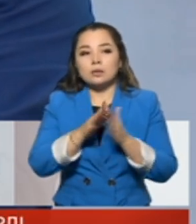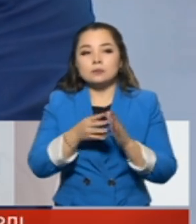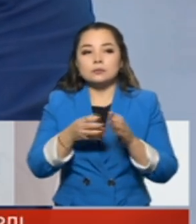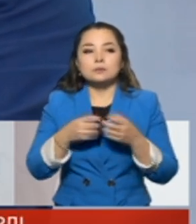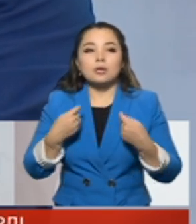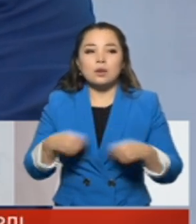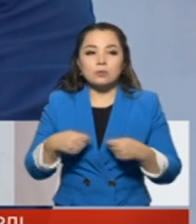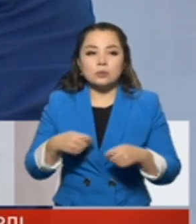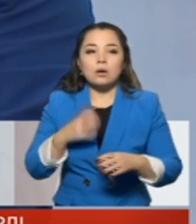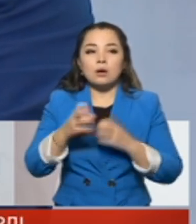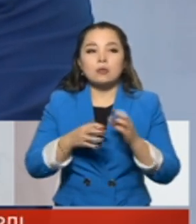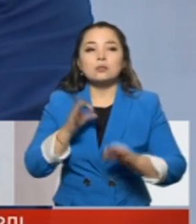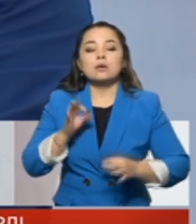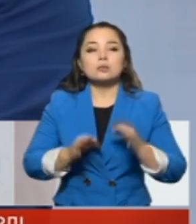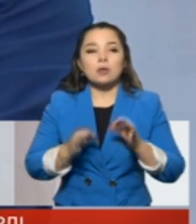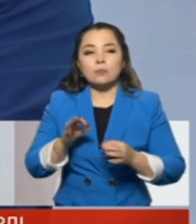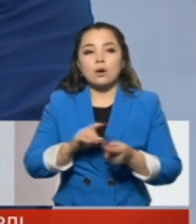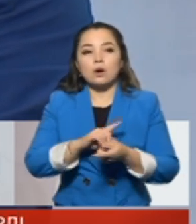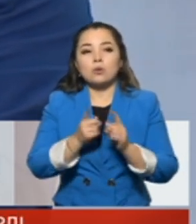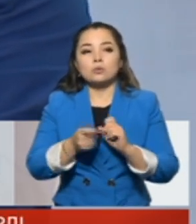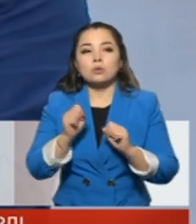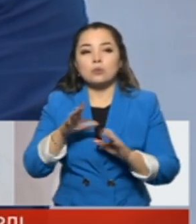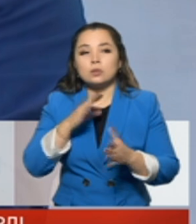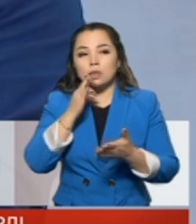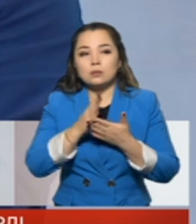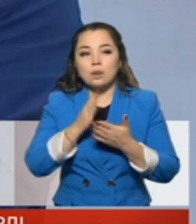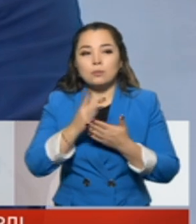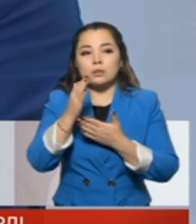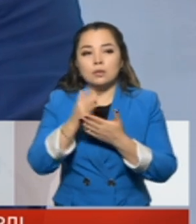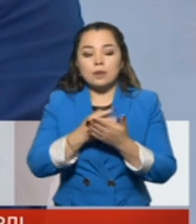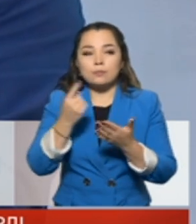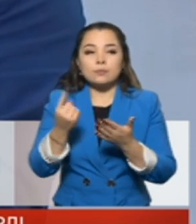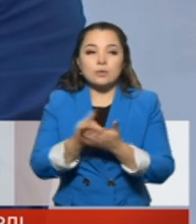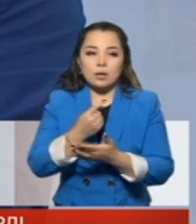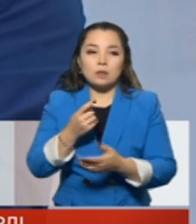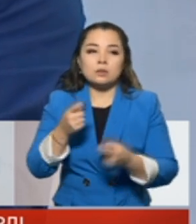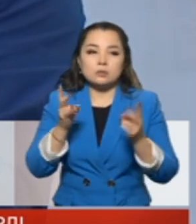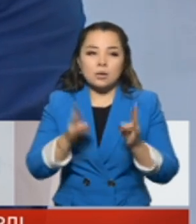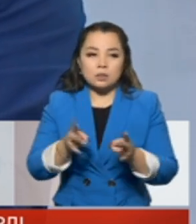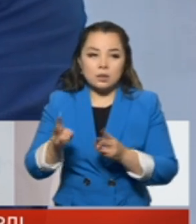тауарлар әлемдік стандарттарға ауыстырылады. Тізімге алғаш рет зардап